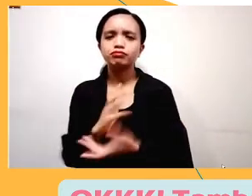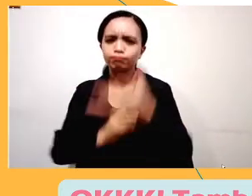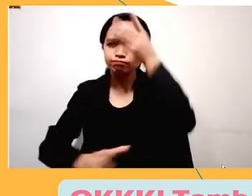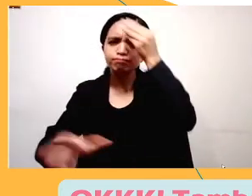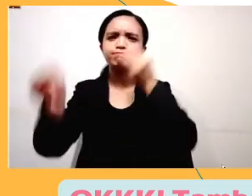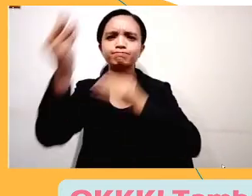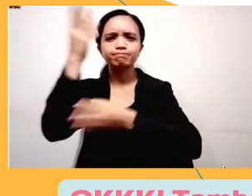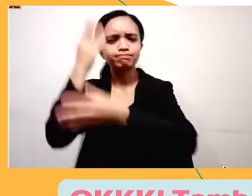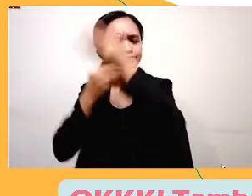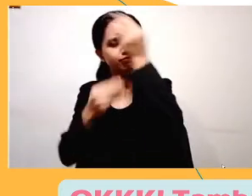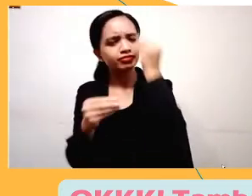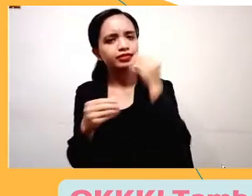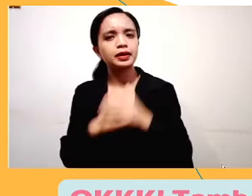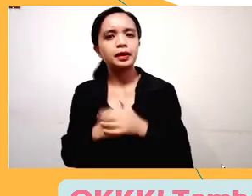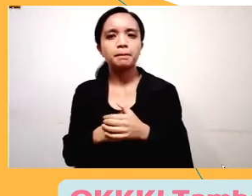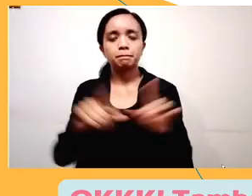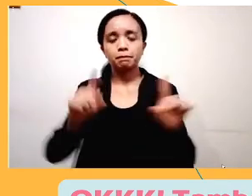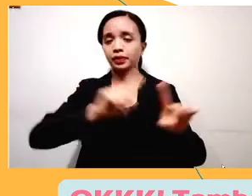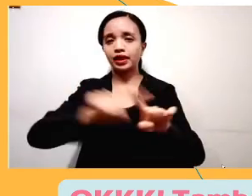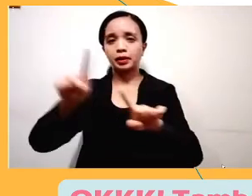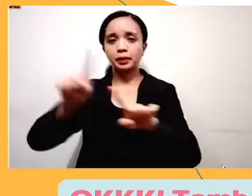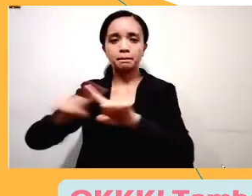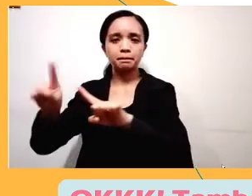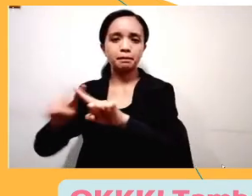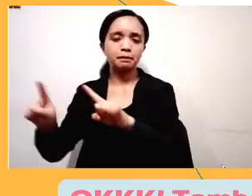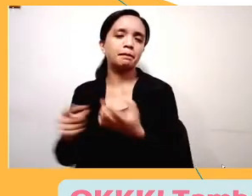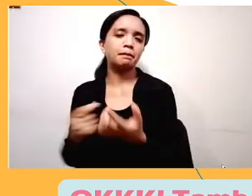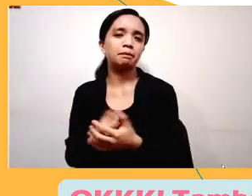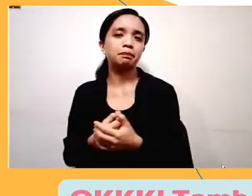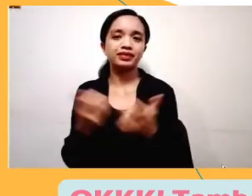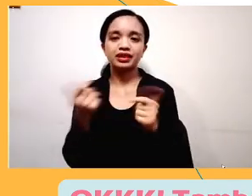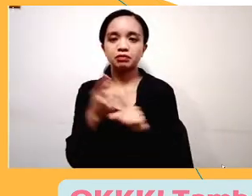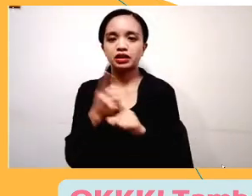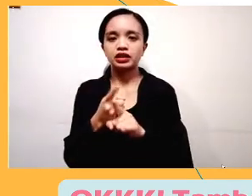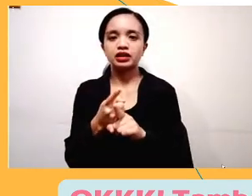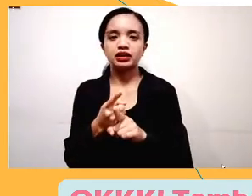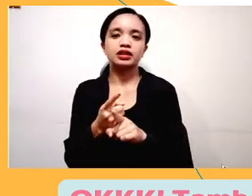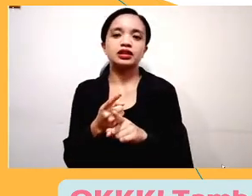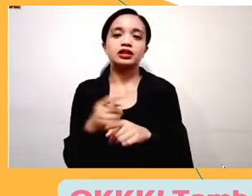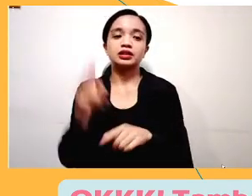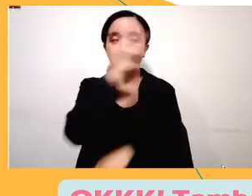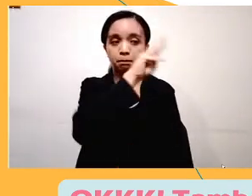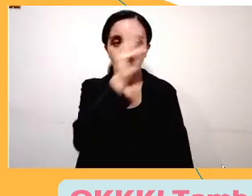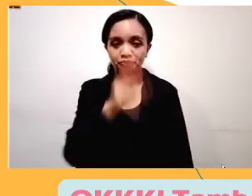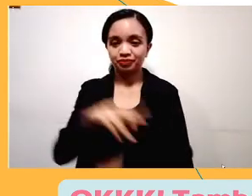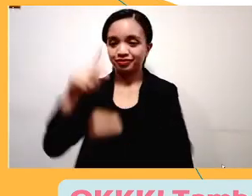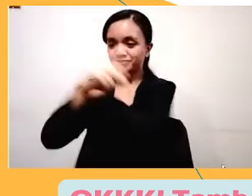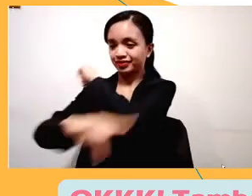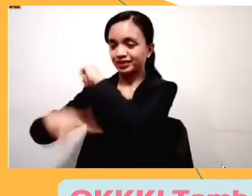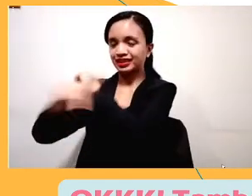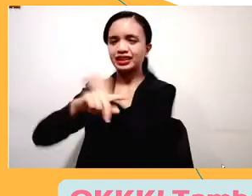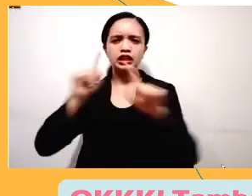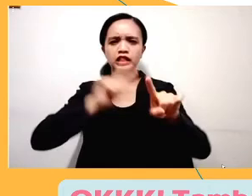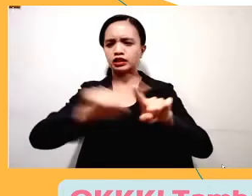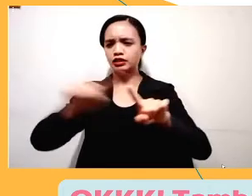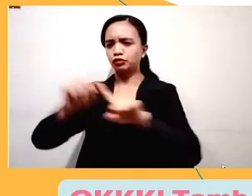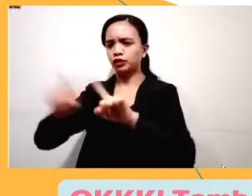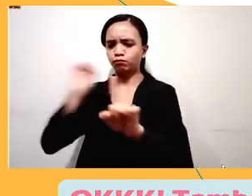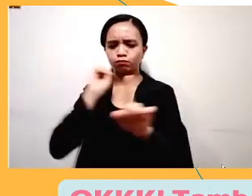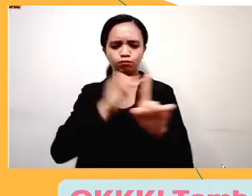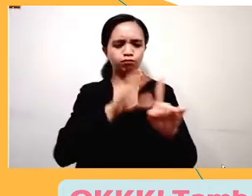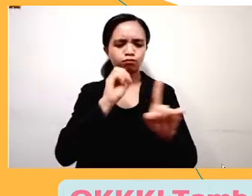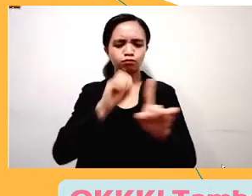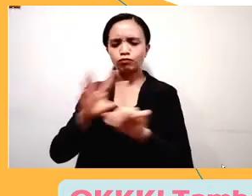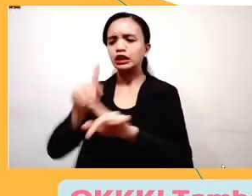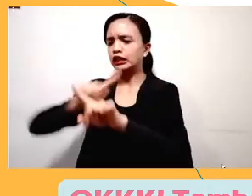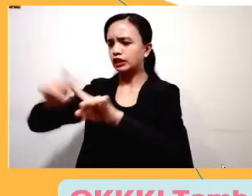kung iba-iba ang mundo mo, di ba? Sa probinsya, sa Maynila, ang exposure mo iba-iba, ang dami rin kailangang ma-learn.